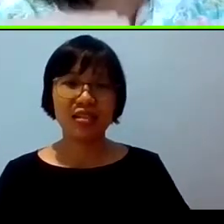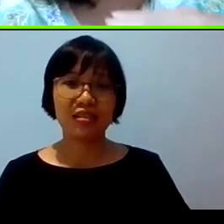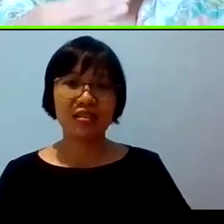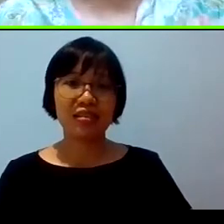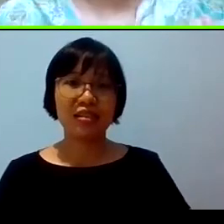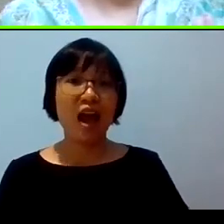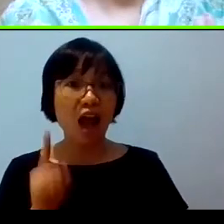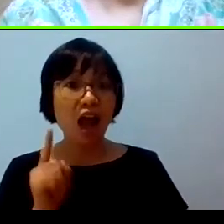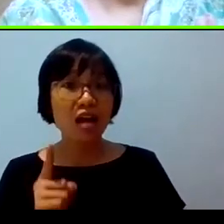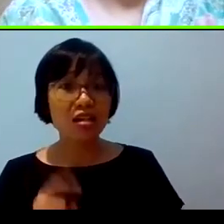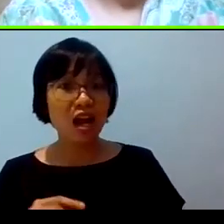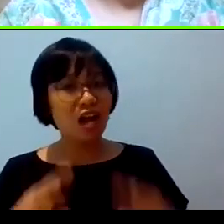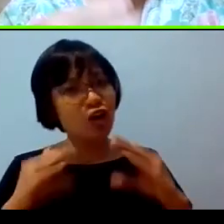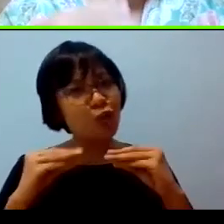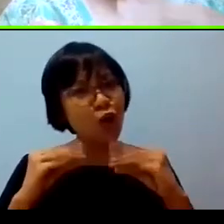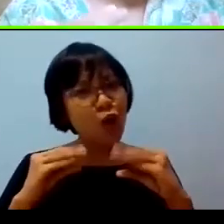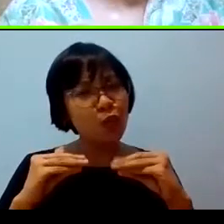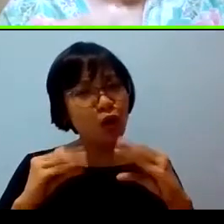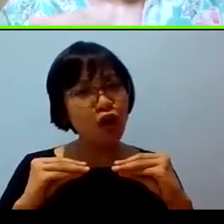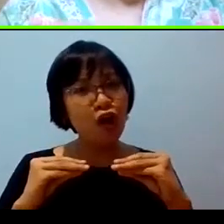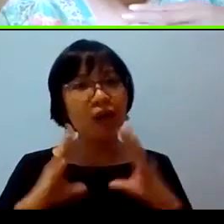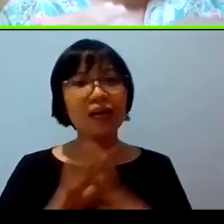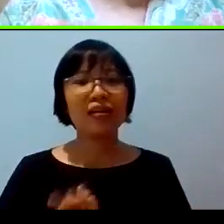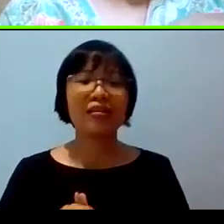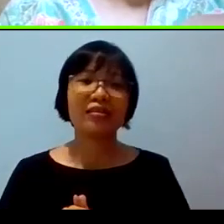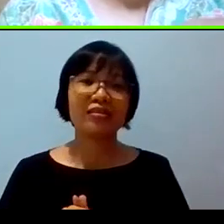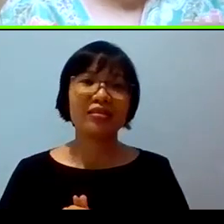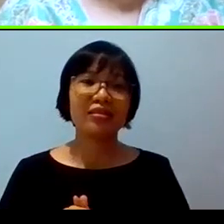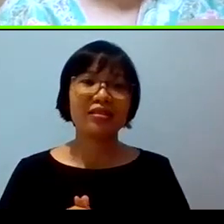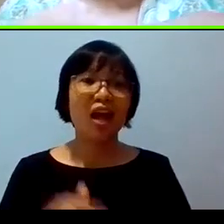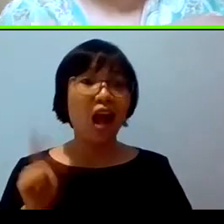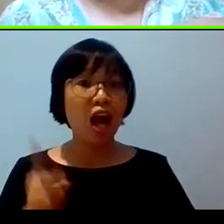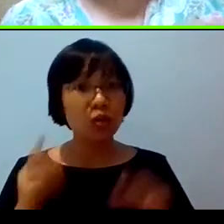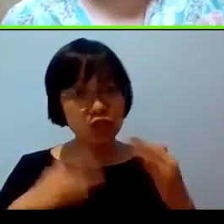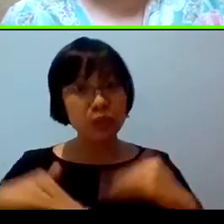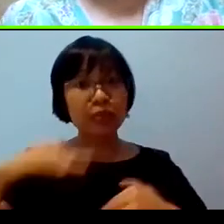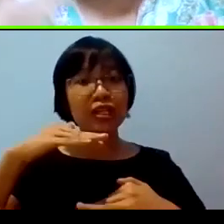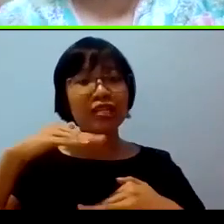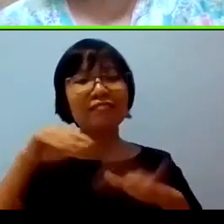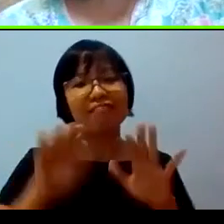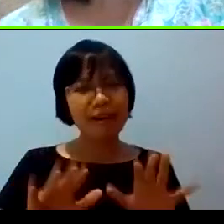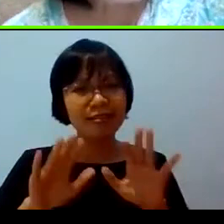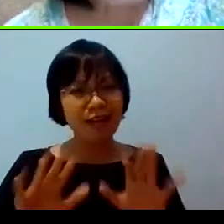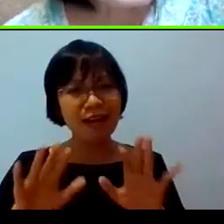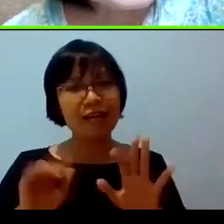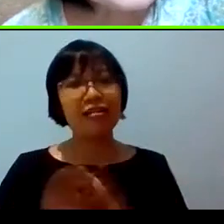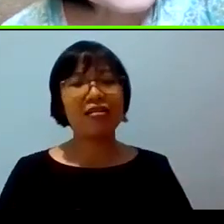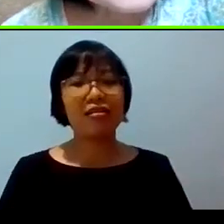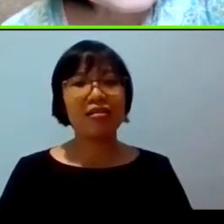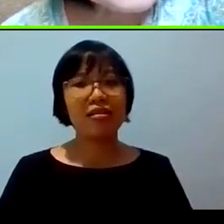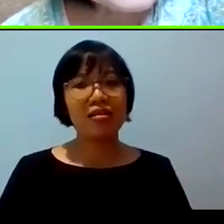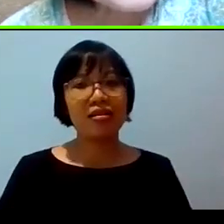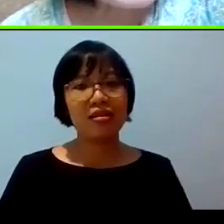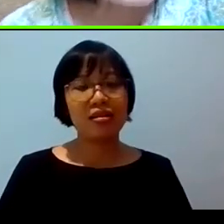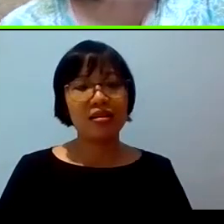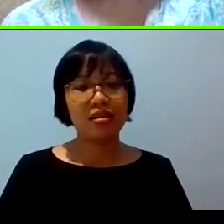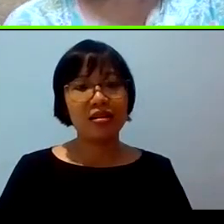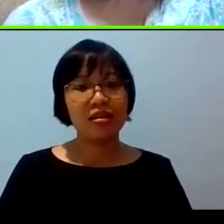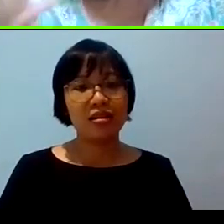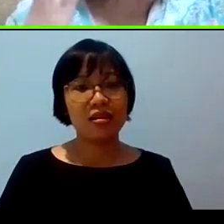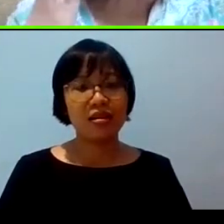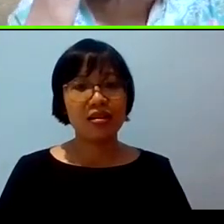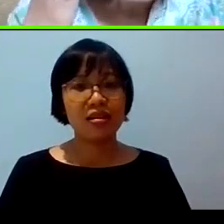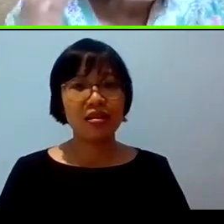terjadi dialog terus-menerus. Ini yang mungkin membedakan kenapa akademisi yang berkarya